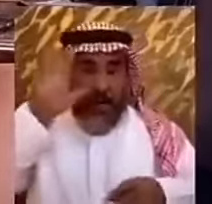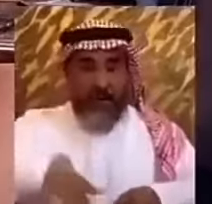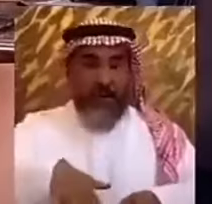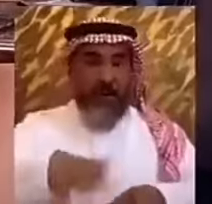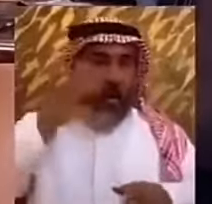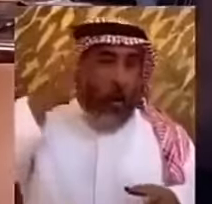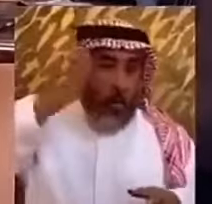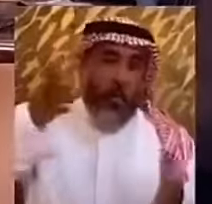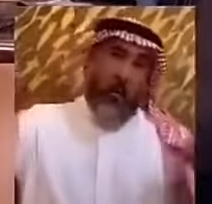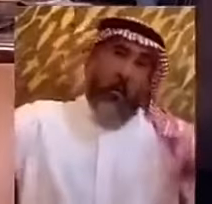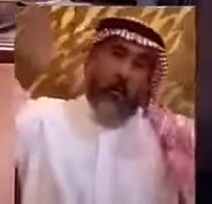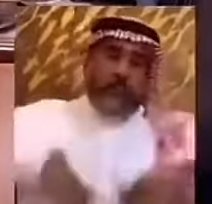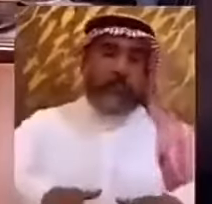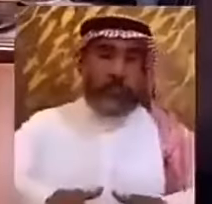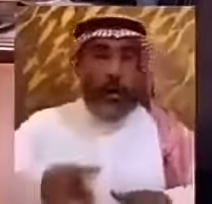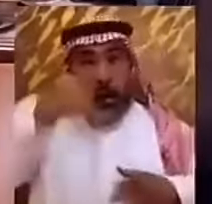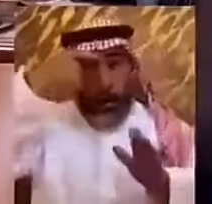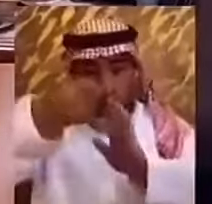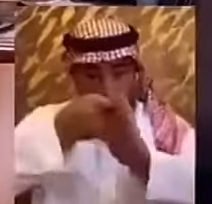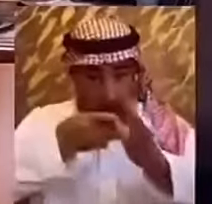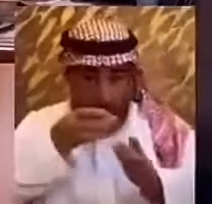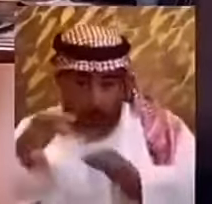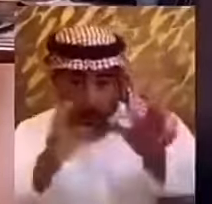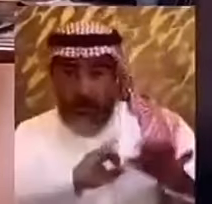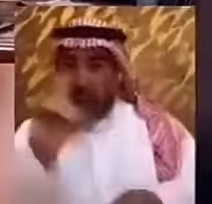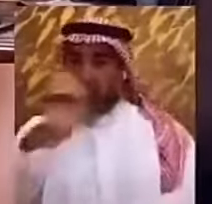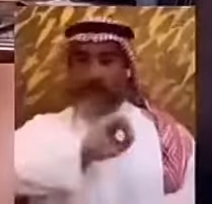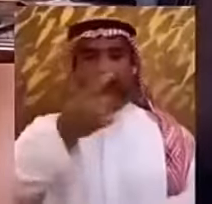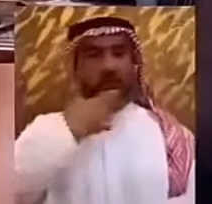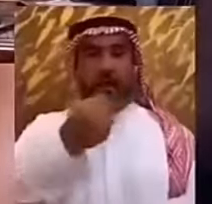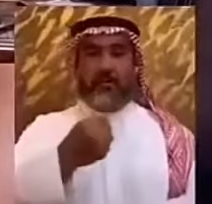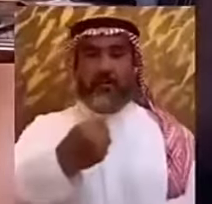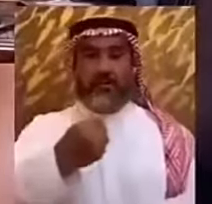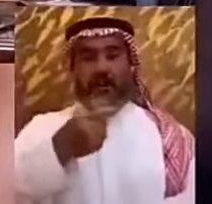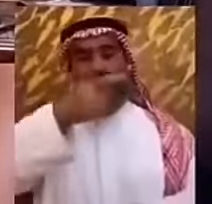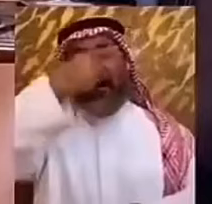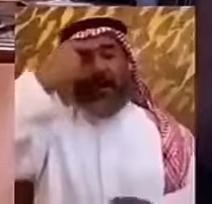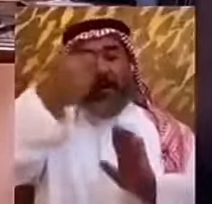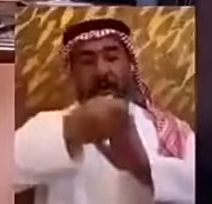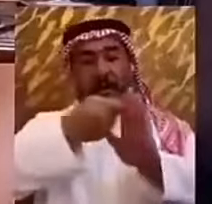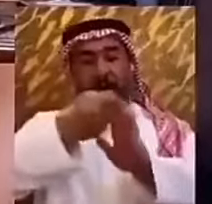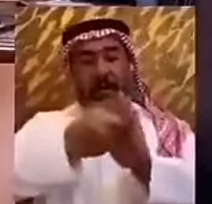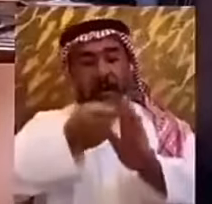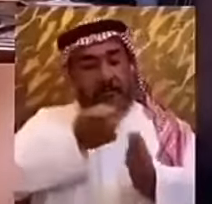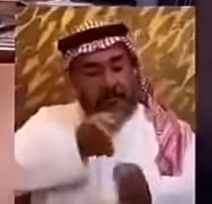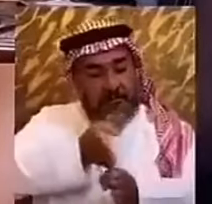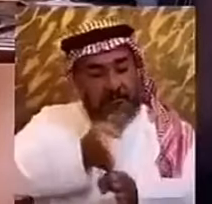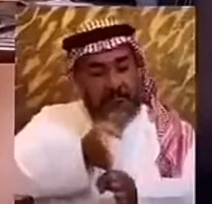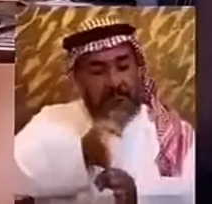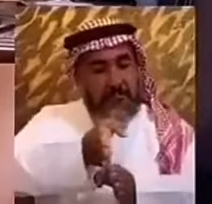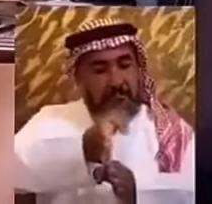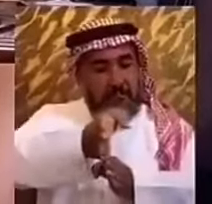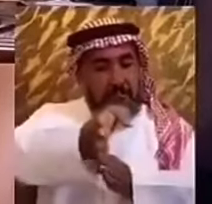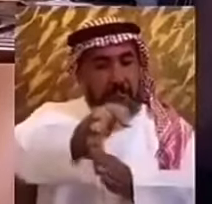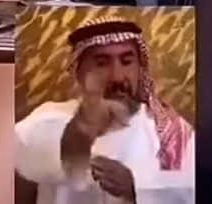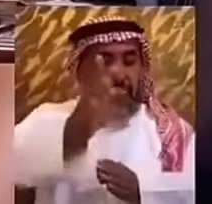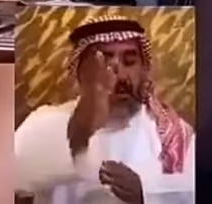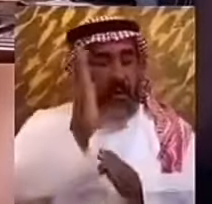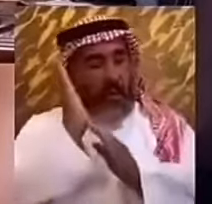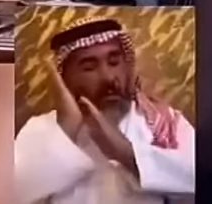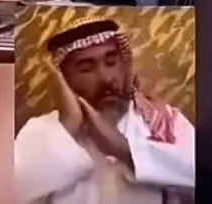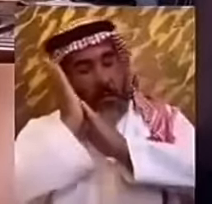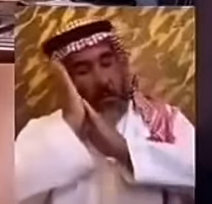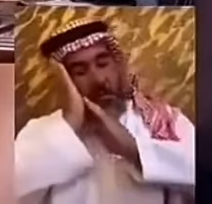يعني المكتوب مالك عنه. دع المقادير تجري في أعنتها ولا تبيتن إلا خالي